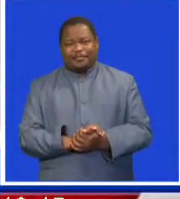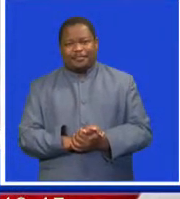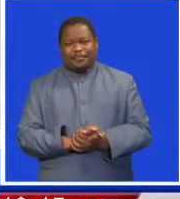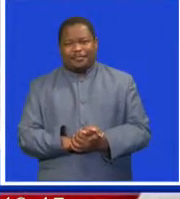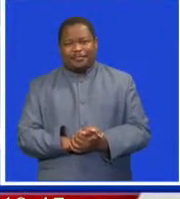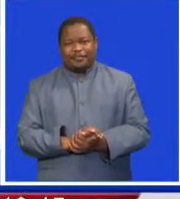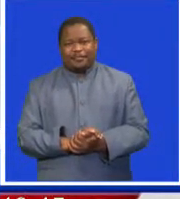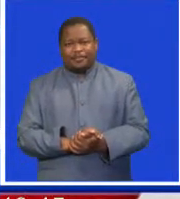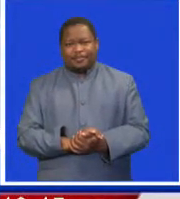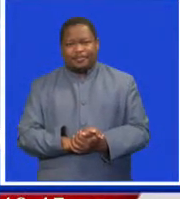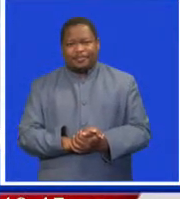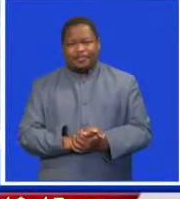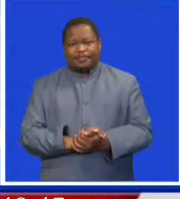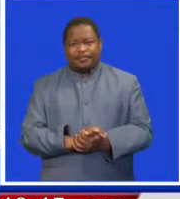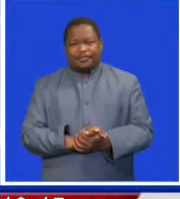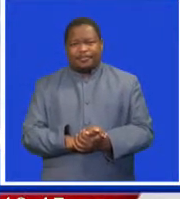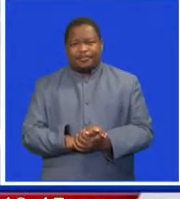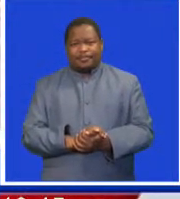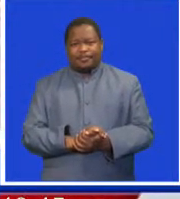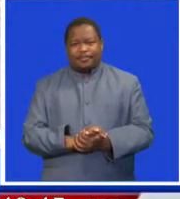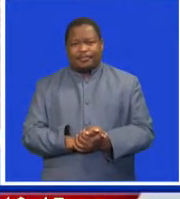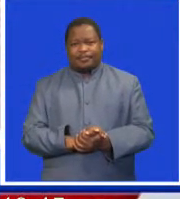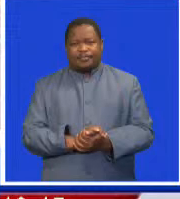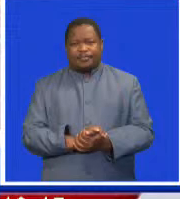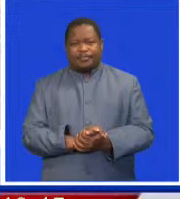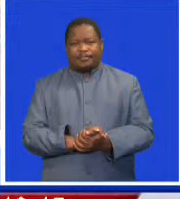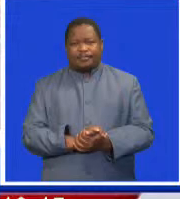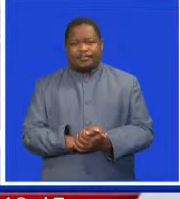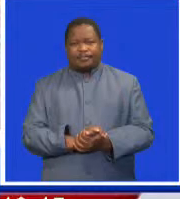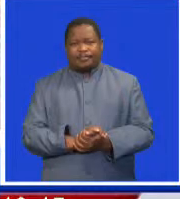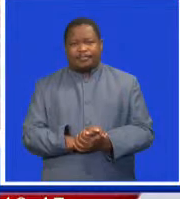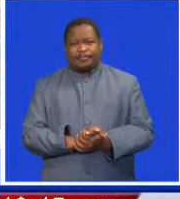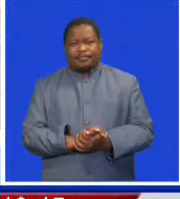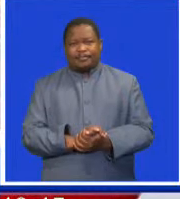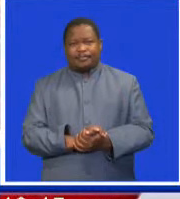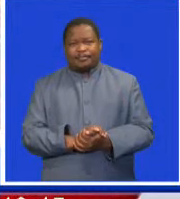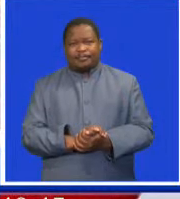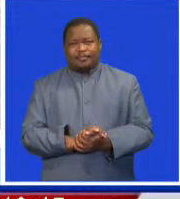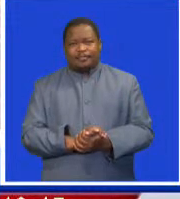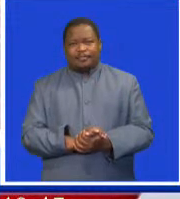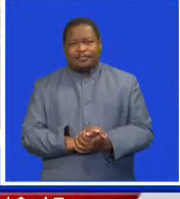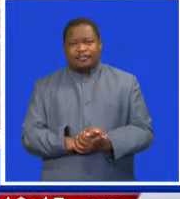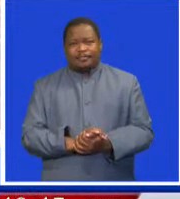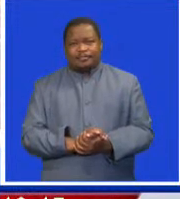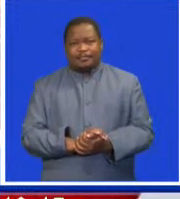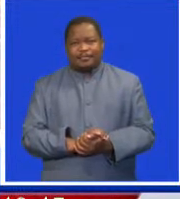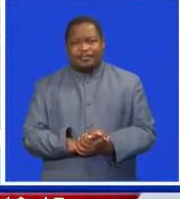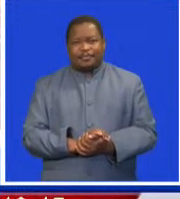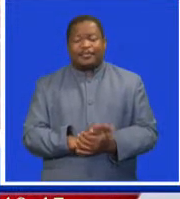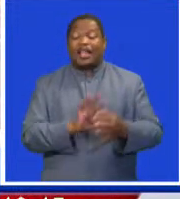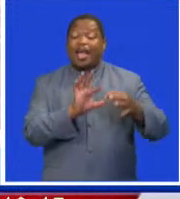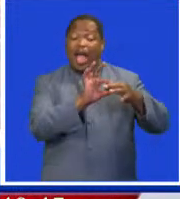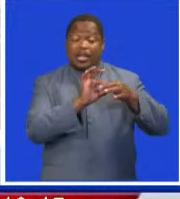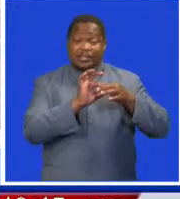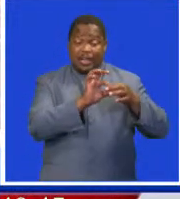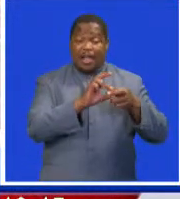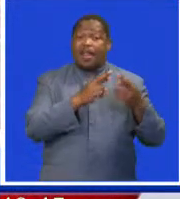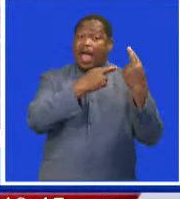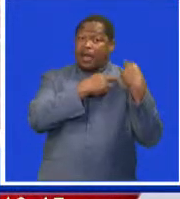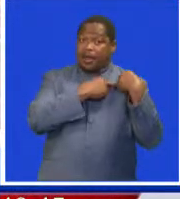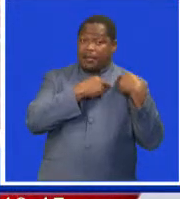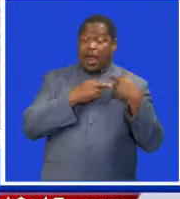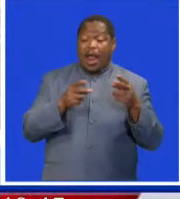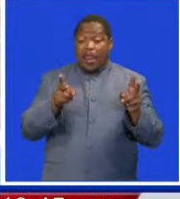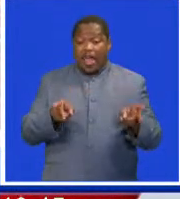Fortune Dlangamandla ngisezulwini. Ibandla lengamele tinzaba temvelo lapha eveni yeSwatini Environmental